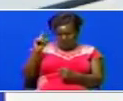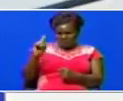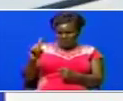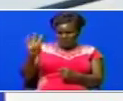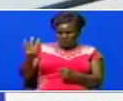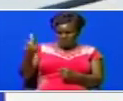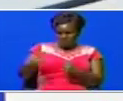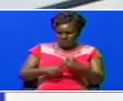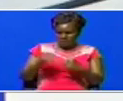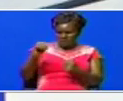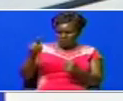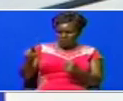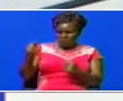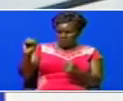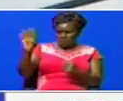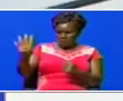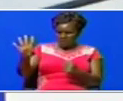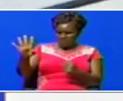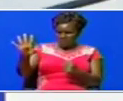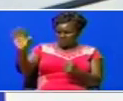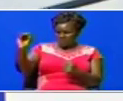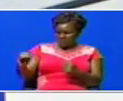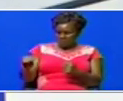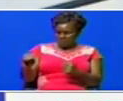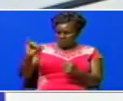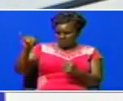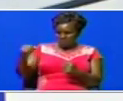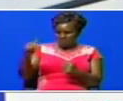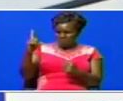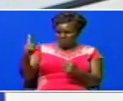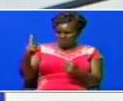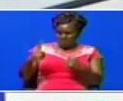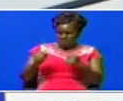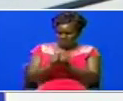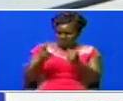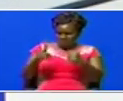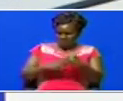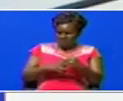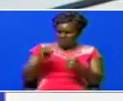146, 0.05%. Shakalaka Jirongo, 117,